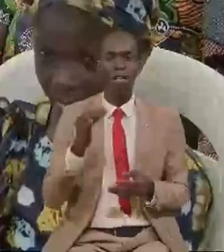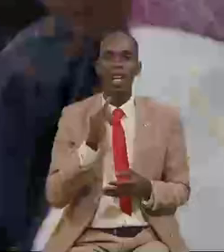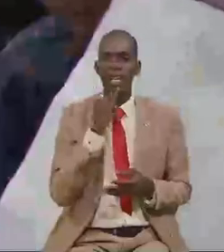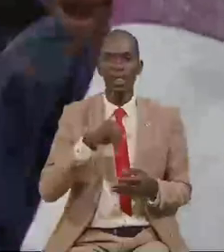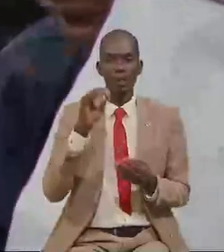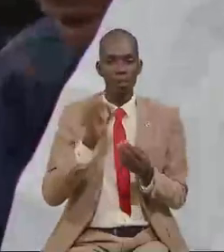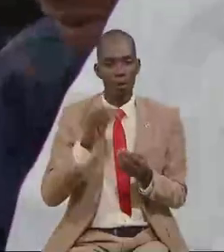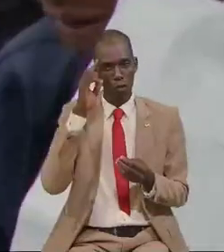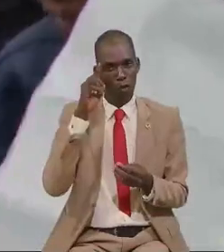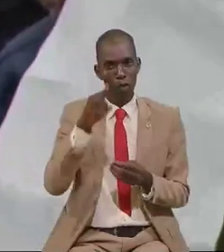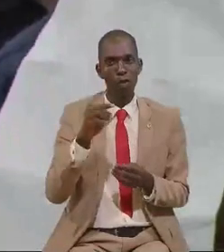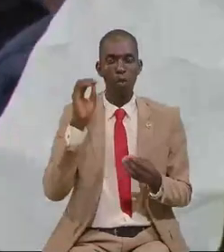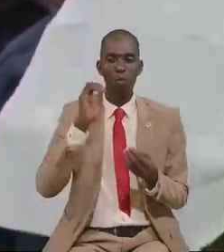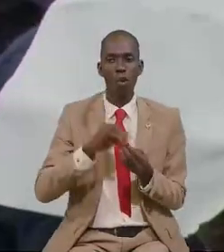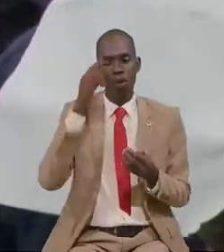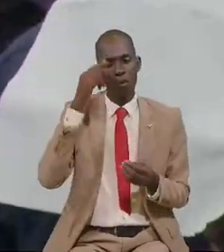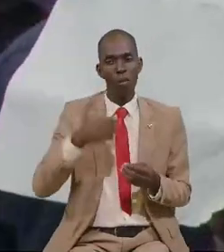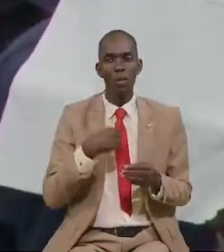moi.